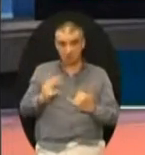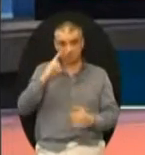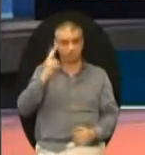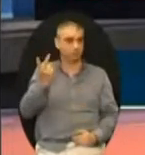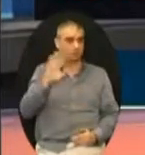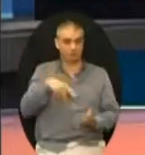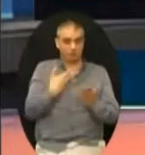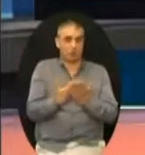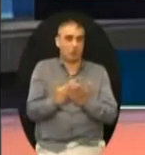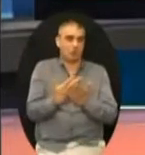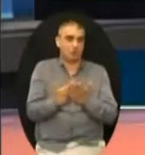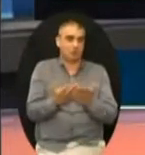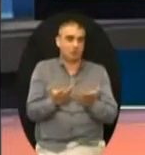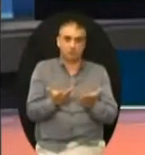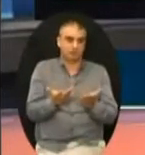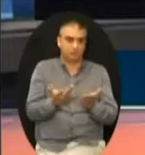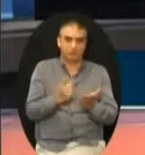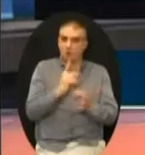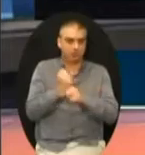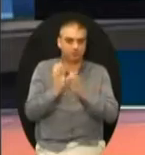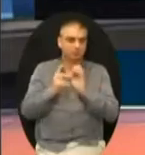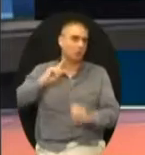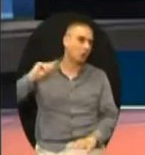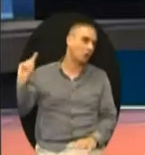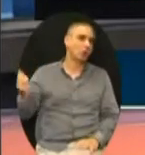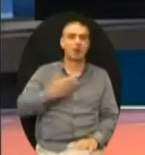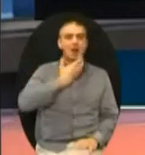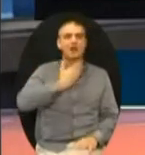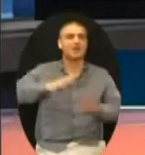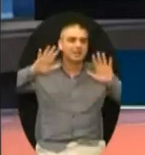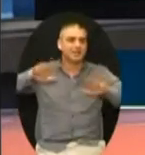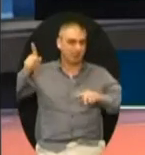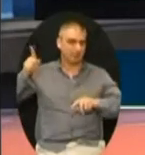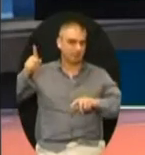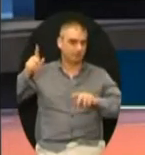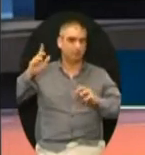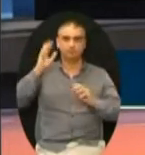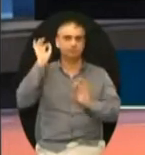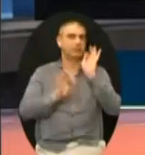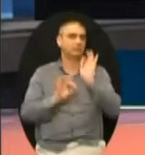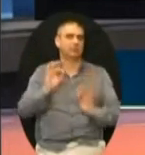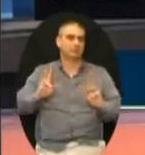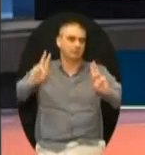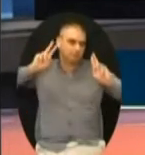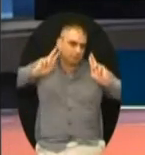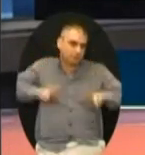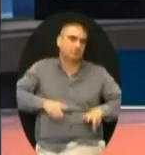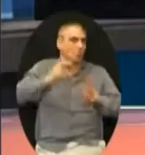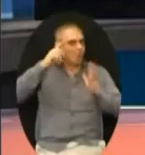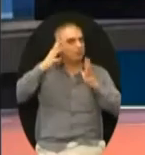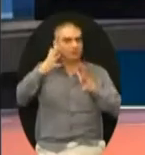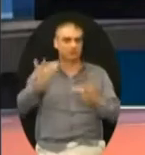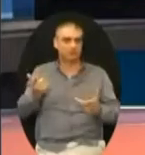השני להוכיח שעובדה היא שלא מעמידים לדין את כל האימאמים ואת המואזינים שמסיתים בצורה